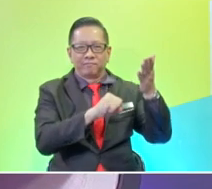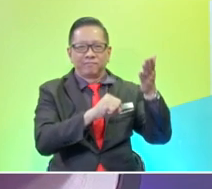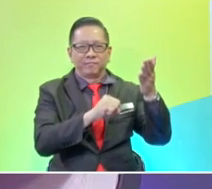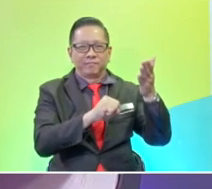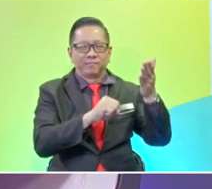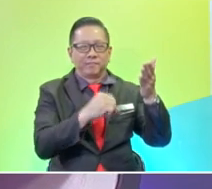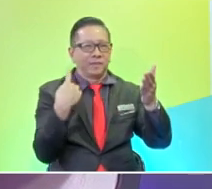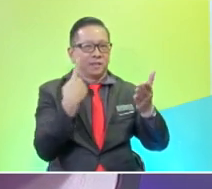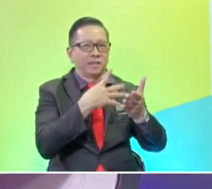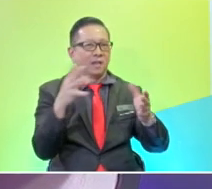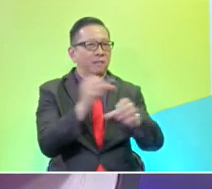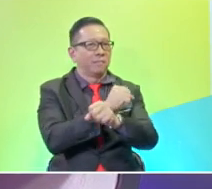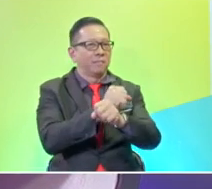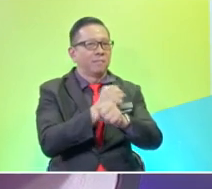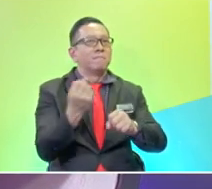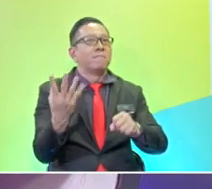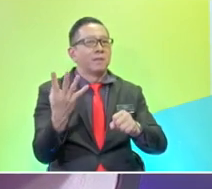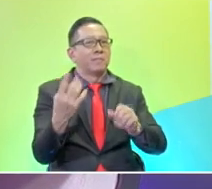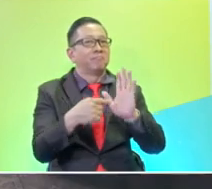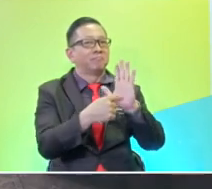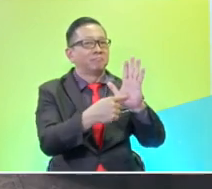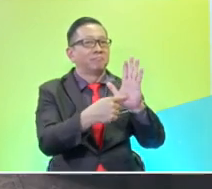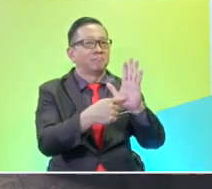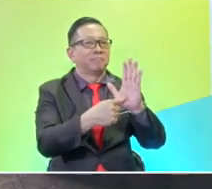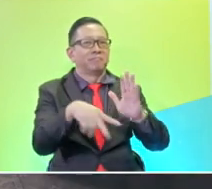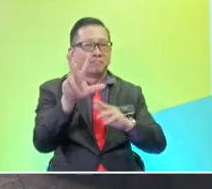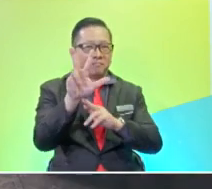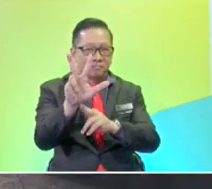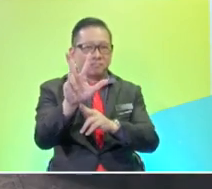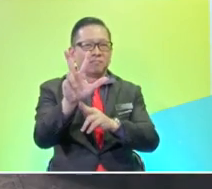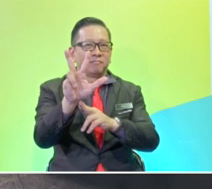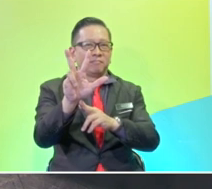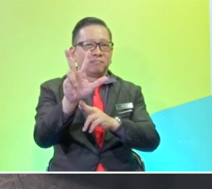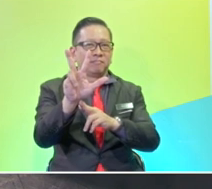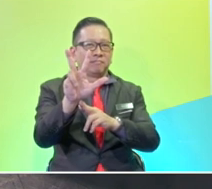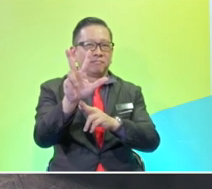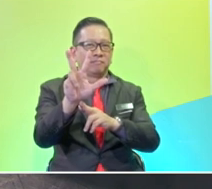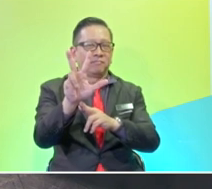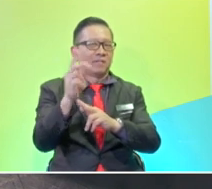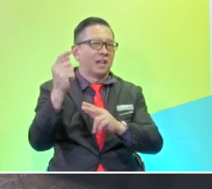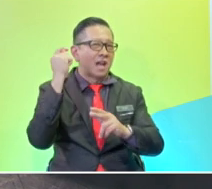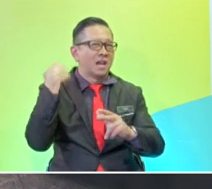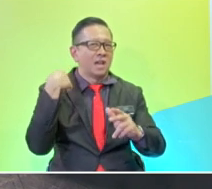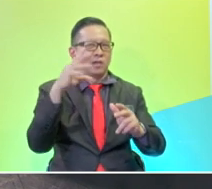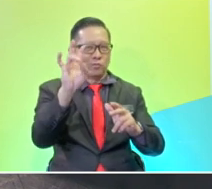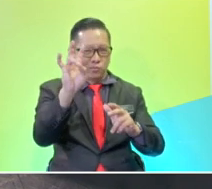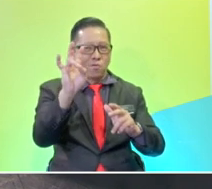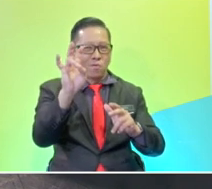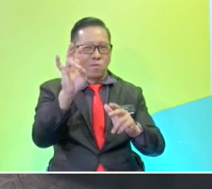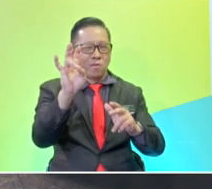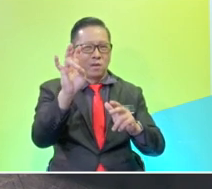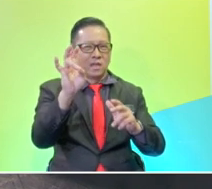kita dapat berapa ini tiga tiga jadi tadi kita ada 7 biji pola